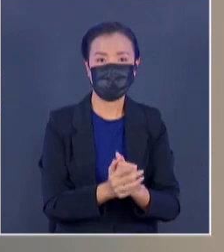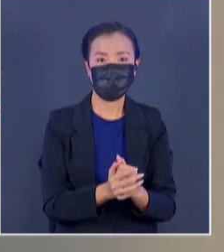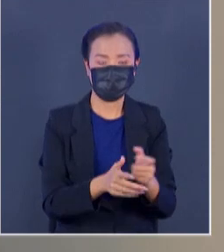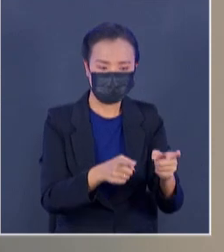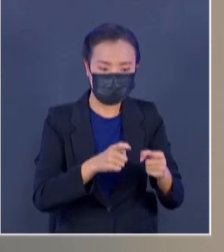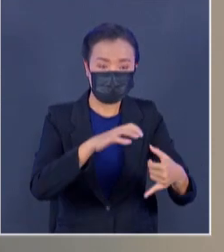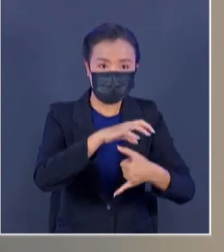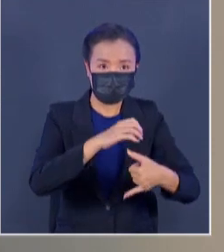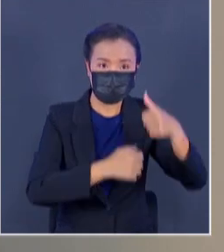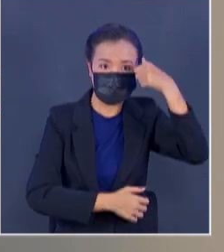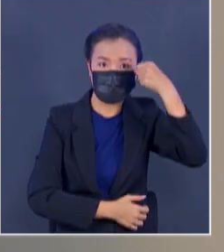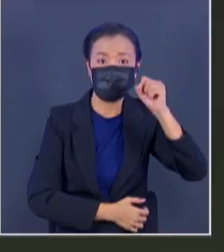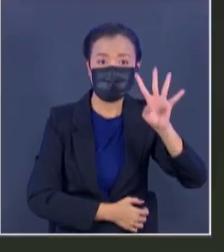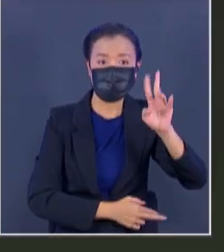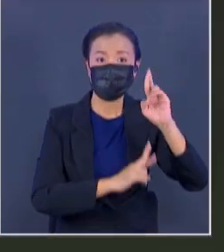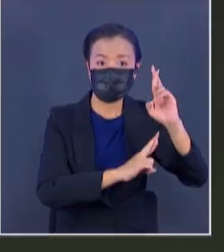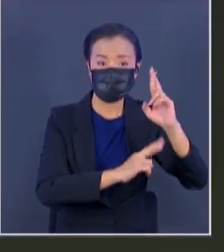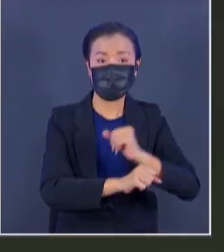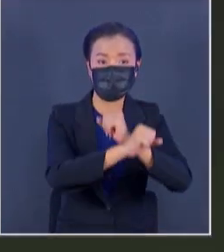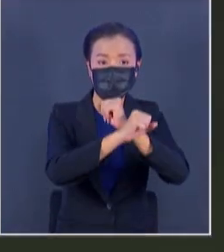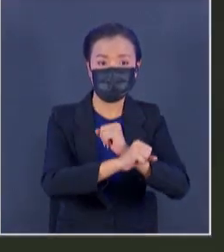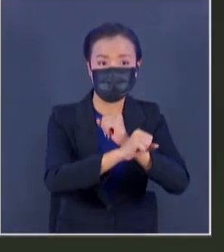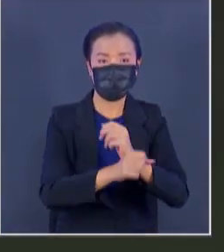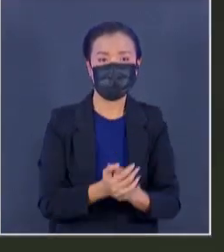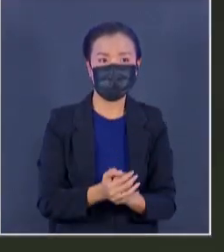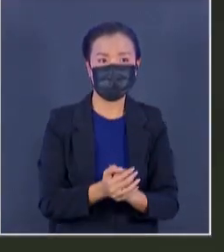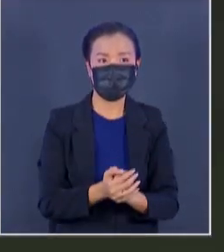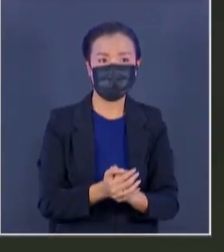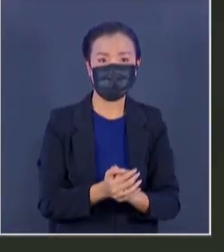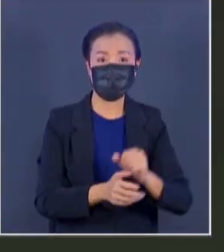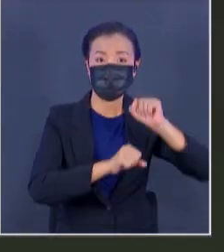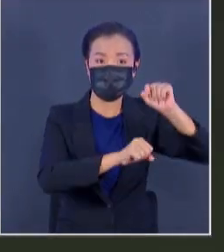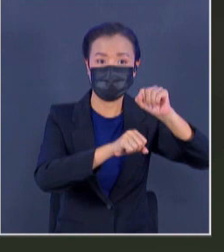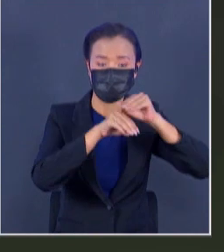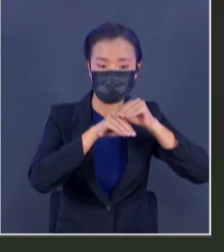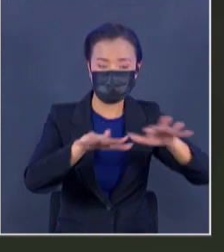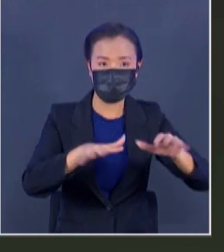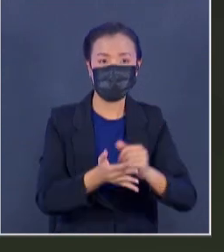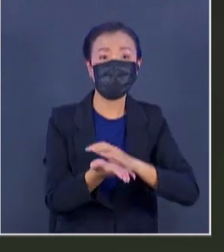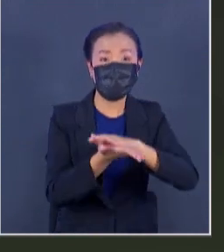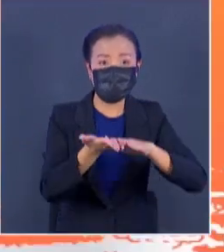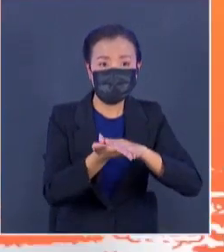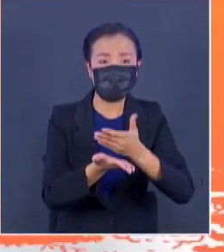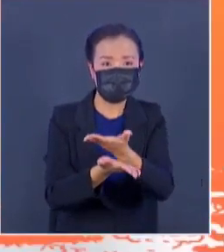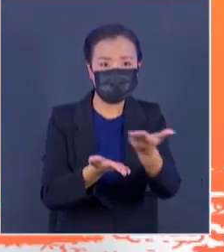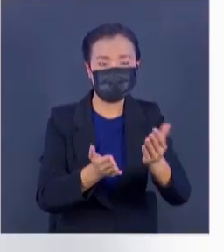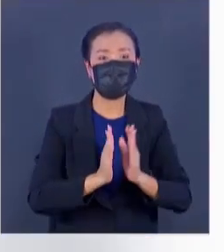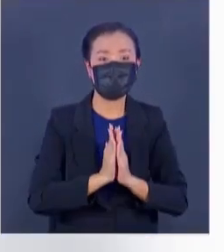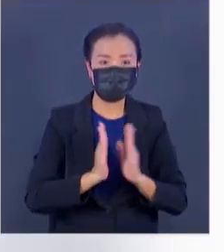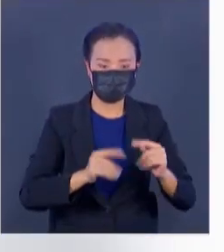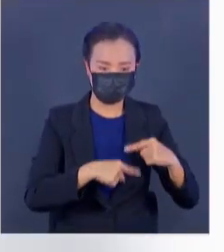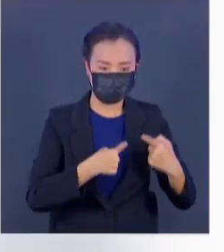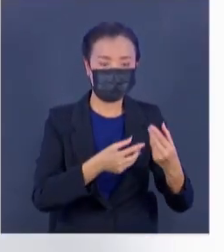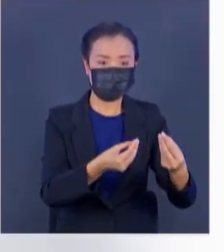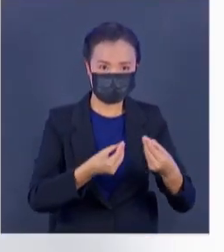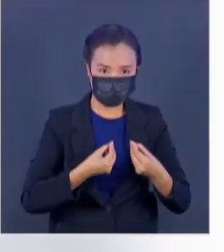องกักตัว14วันเพื่อเฝ้าระวังด้วยขณะที่เจ้าเข็มเองก็ได้แชร์ประกาศจากทางต้นสังกัดพร้อมกับขอโทษทุกคนแล้วก็ขอบคุณทุกๆก